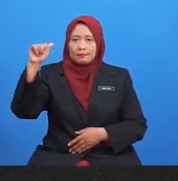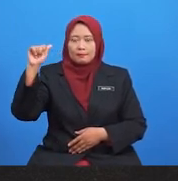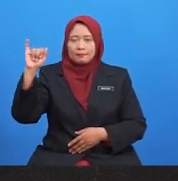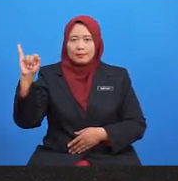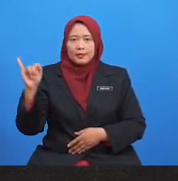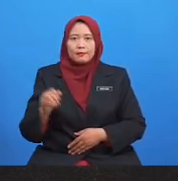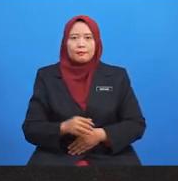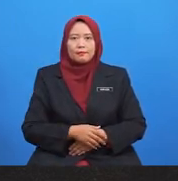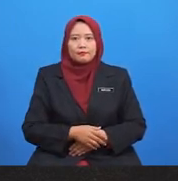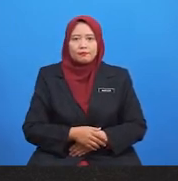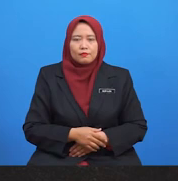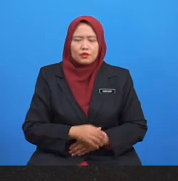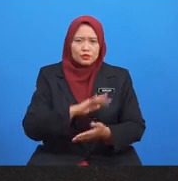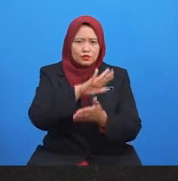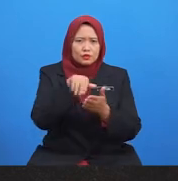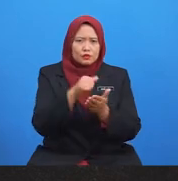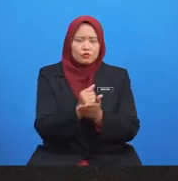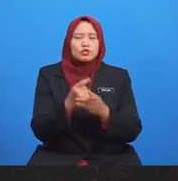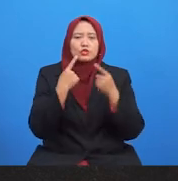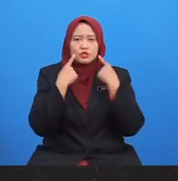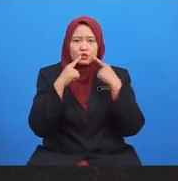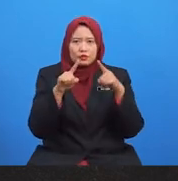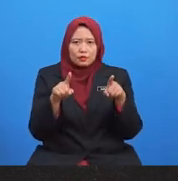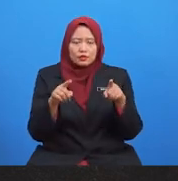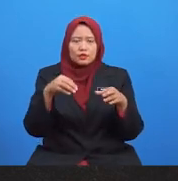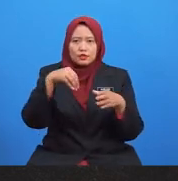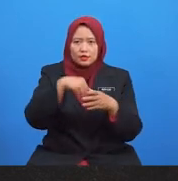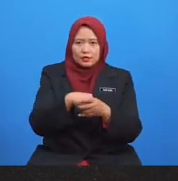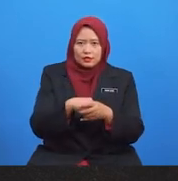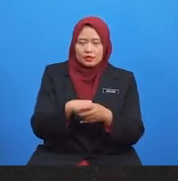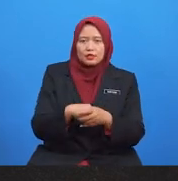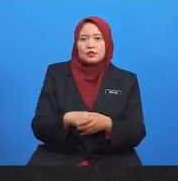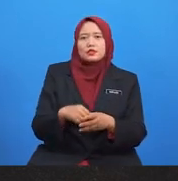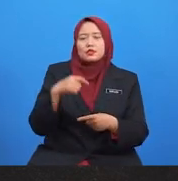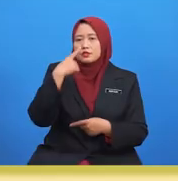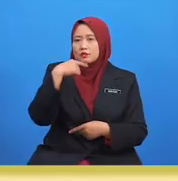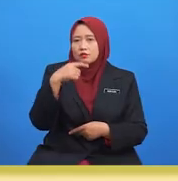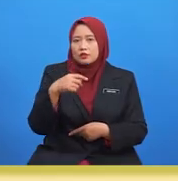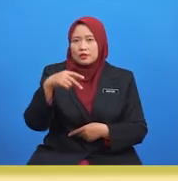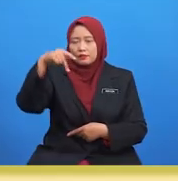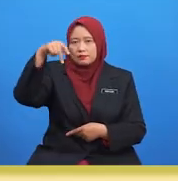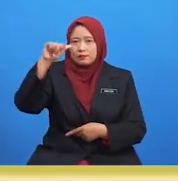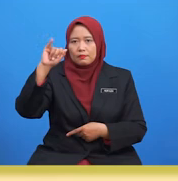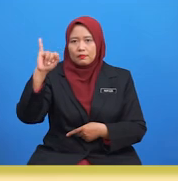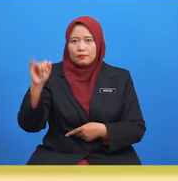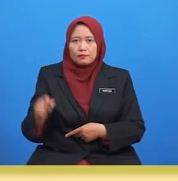Semua jawapan bagi soalan ini adalah dalam sebutan pi. Bagaimana